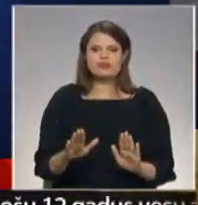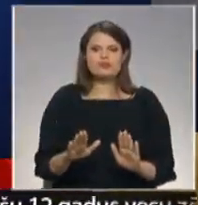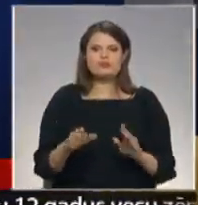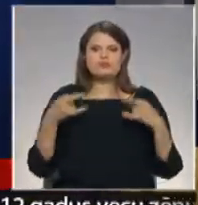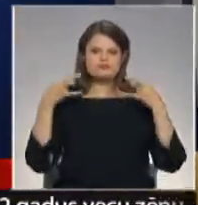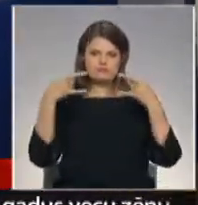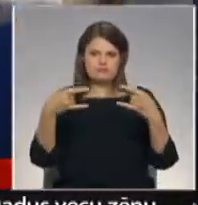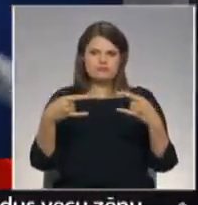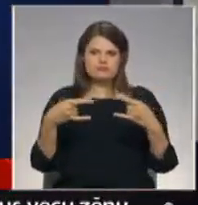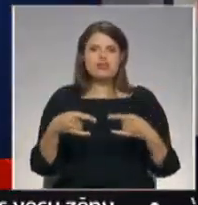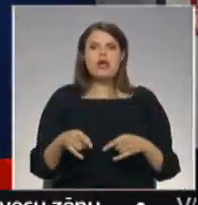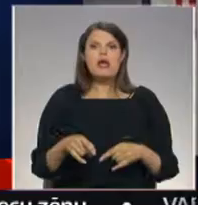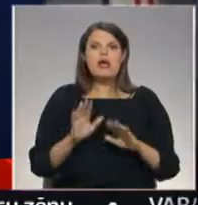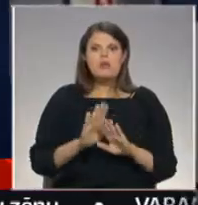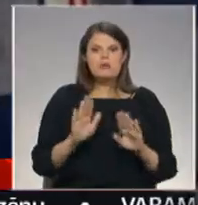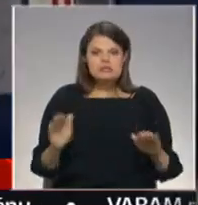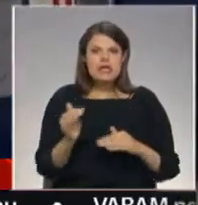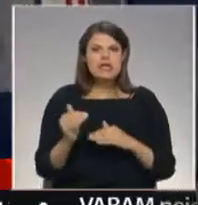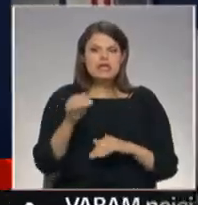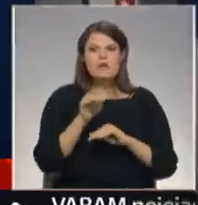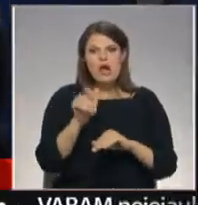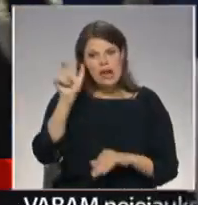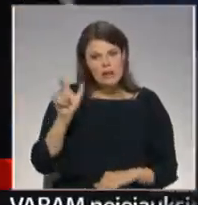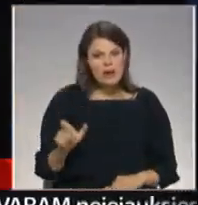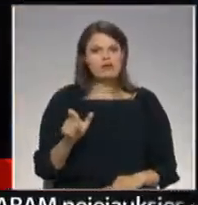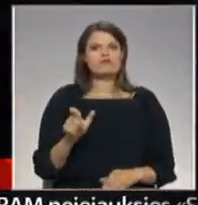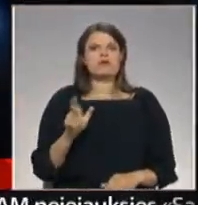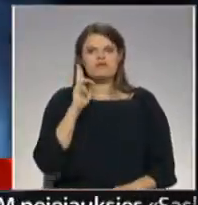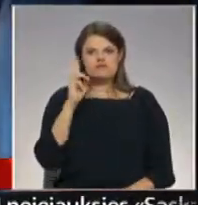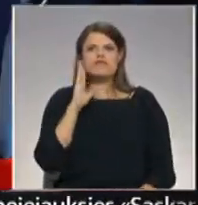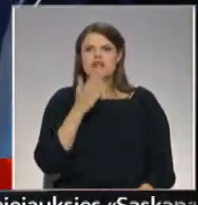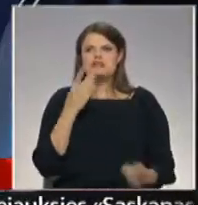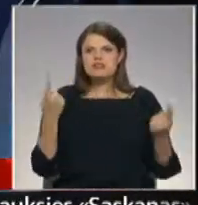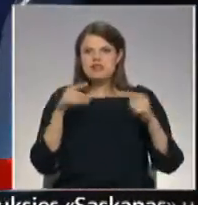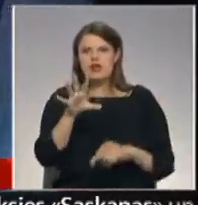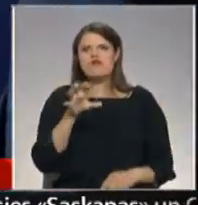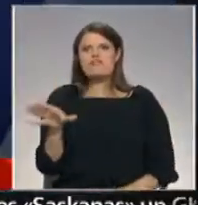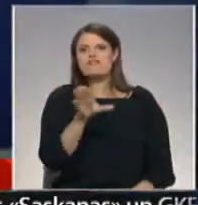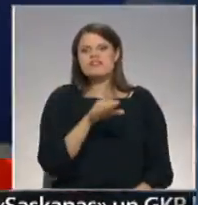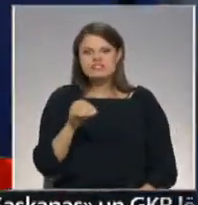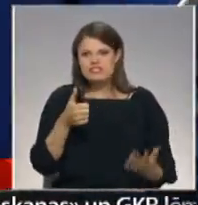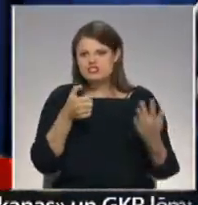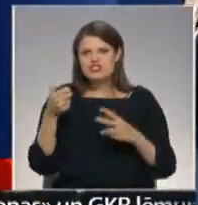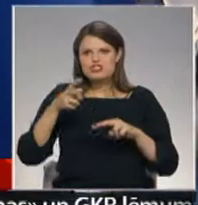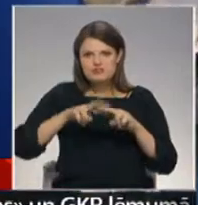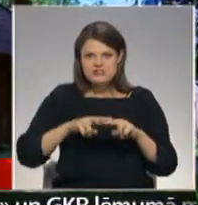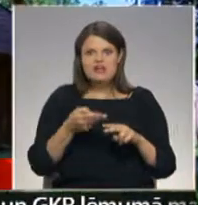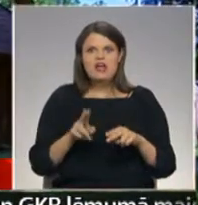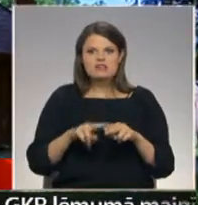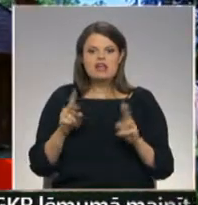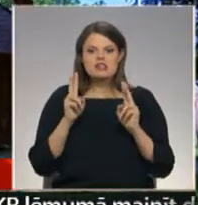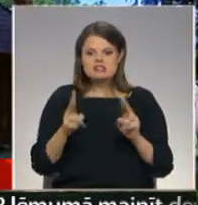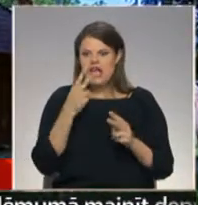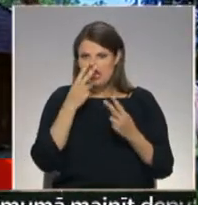būs piestiprināts. Muzeja krājuma glabātāja Diāna Glušonuka apņēmusies vasaras laikā nofotografēt visas teju 600 vietas tādas, kā